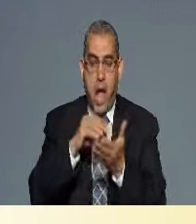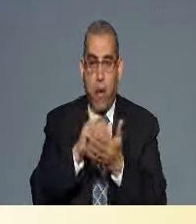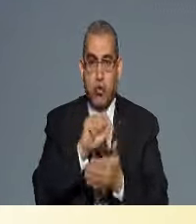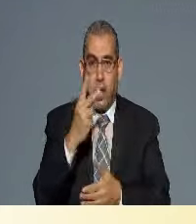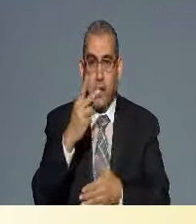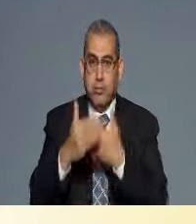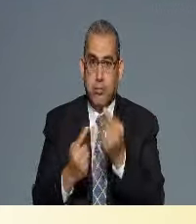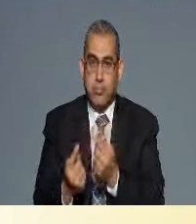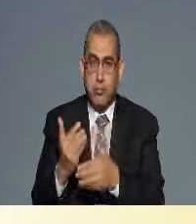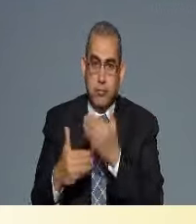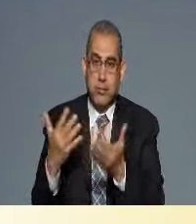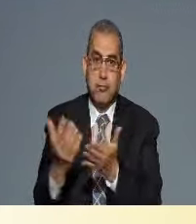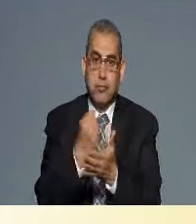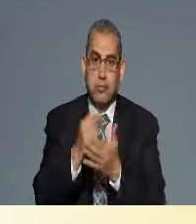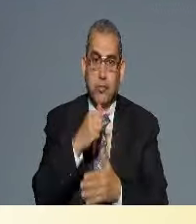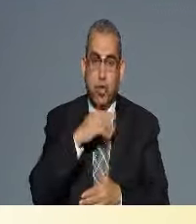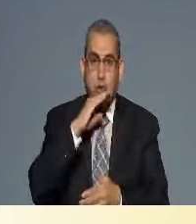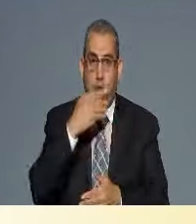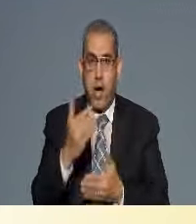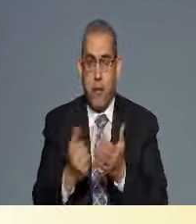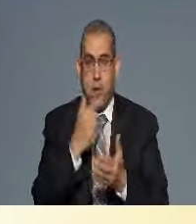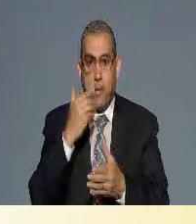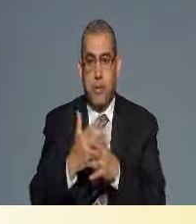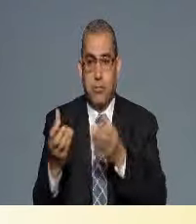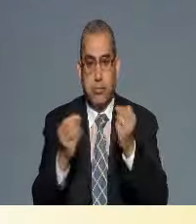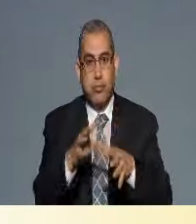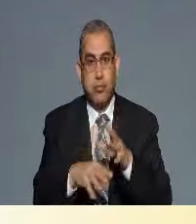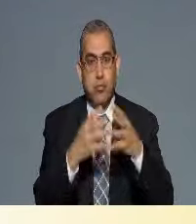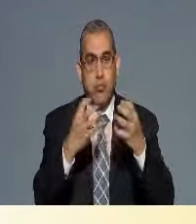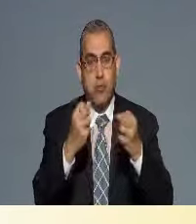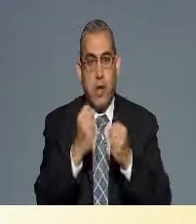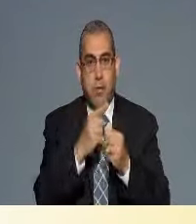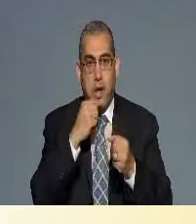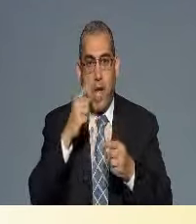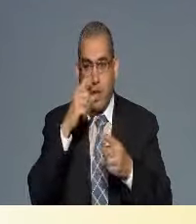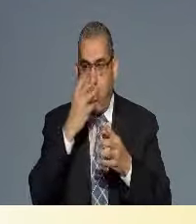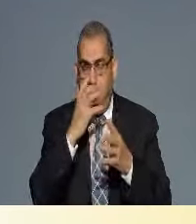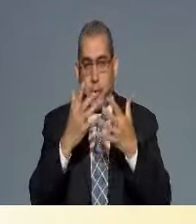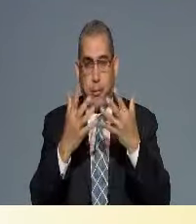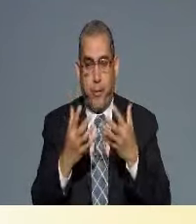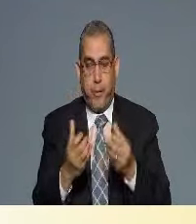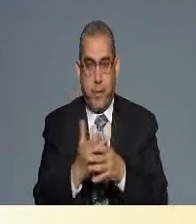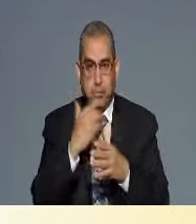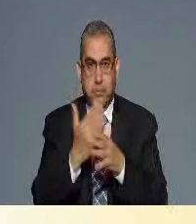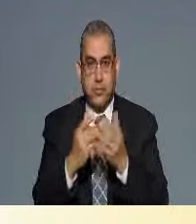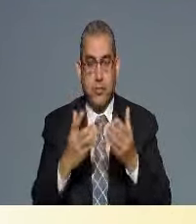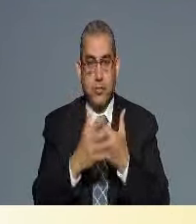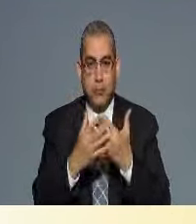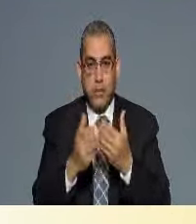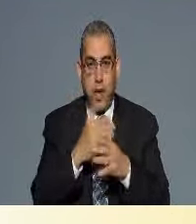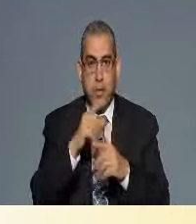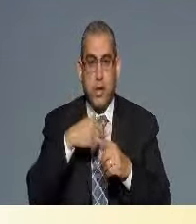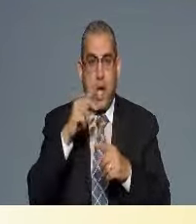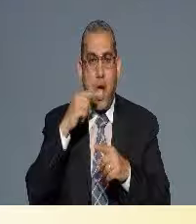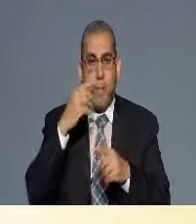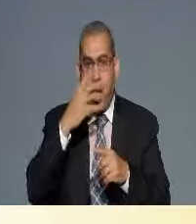أقدر أخد النهاردة، لأن المجففات اللي موجودة بتنزل الرطوبة ب10% من الرطوبة بتاعته، لأن الذرة لازم يكون